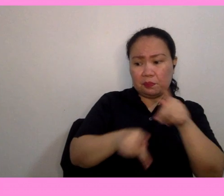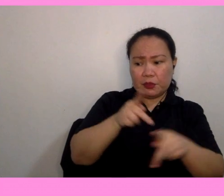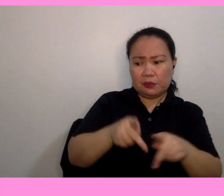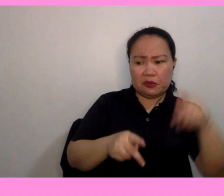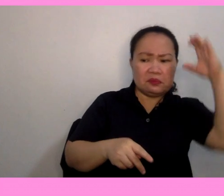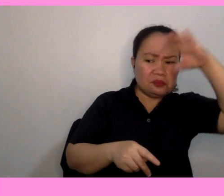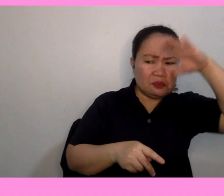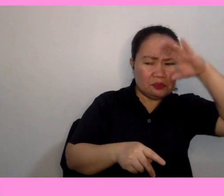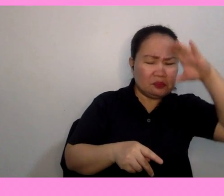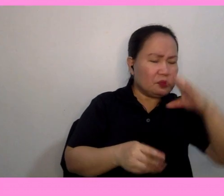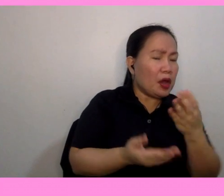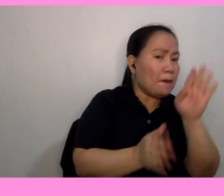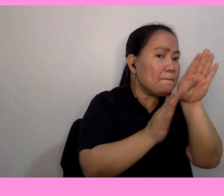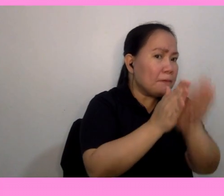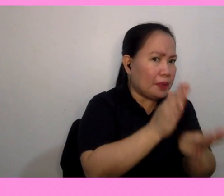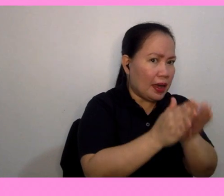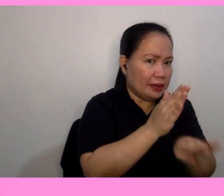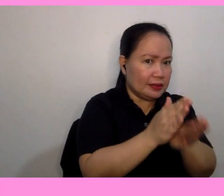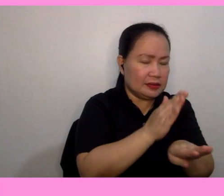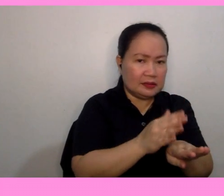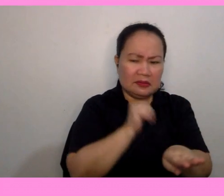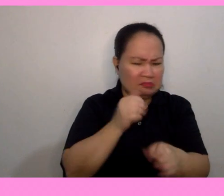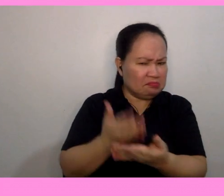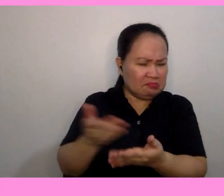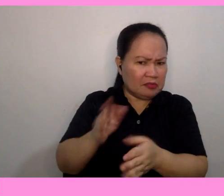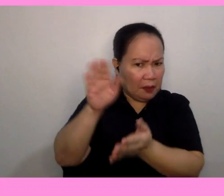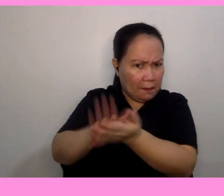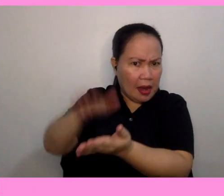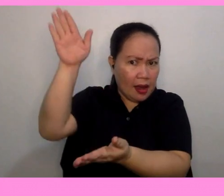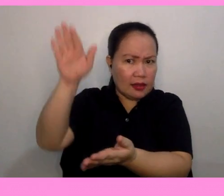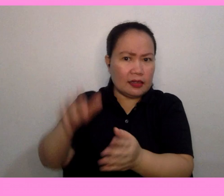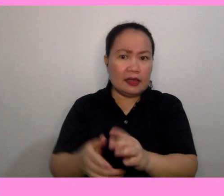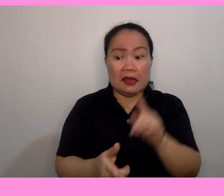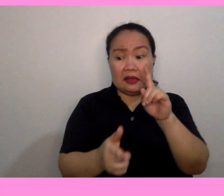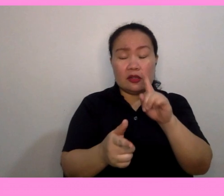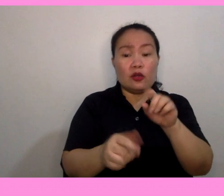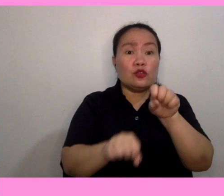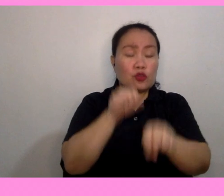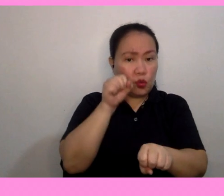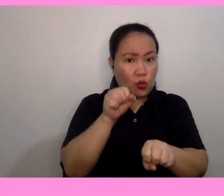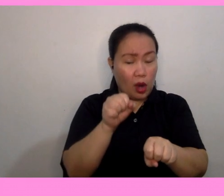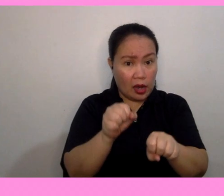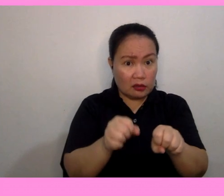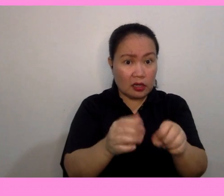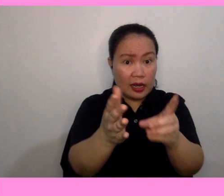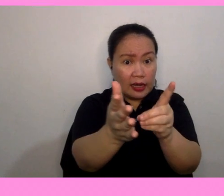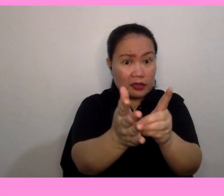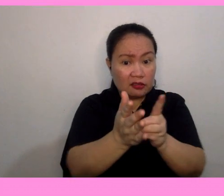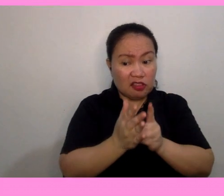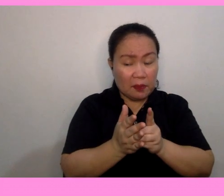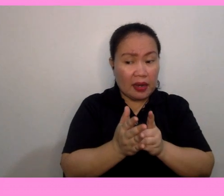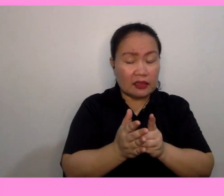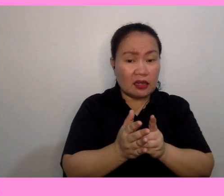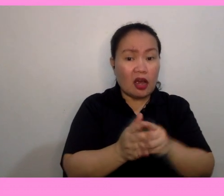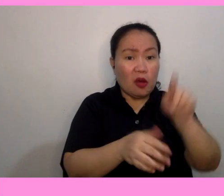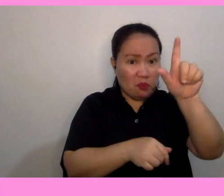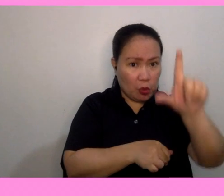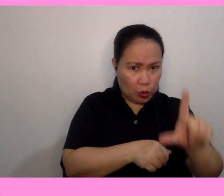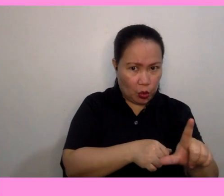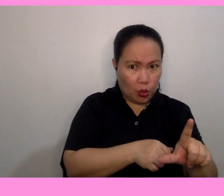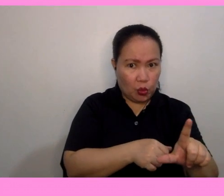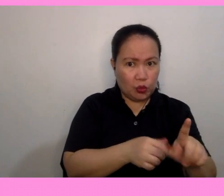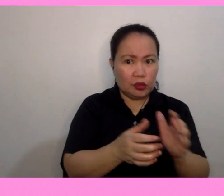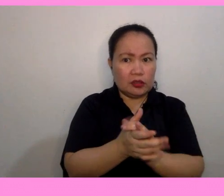ay hahanap ng pamalit na mas mura. Sa gayon, mababawasan ang dami ng mamimiling gustong bumili